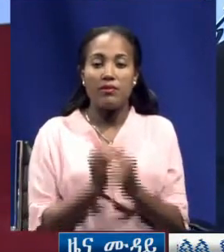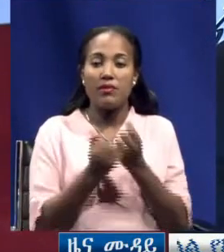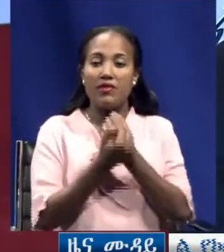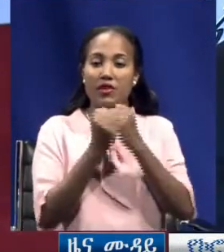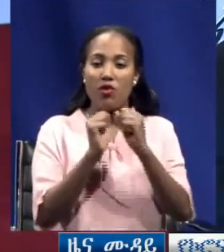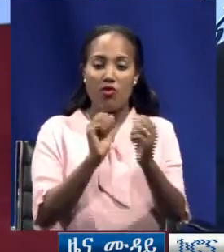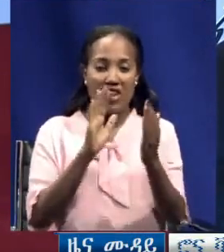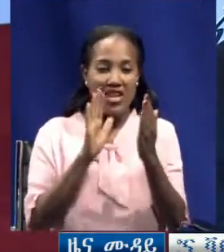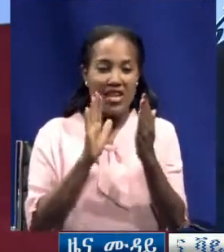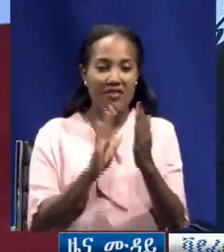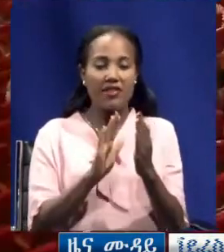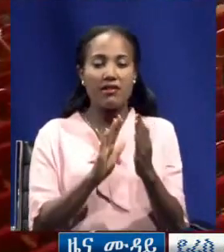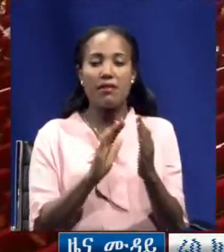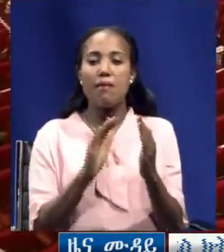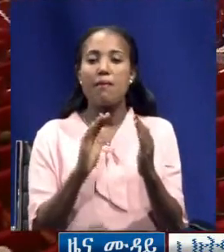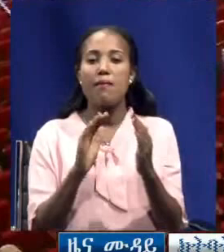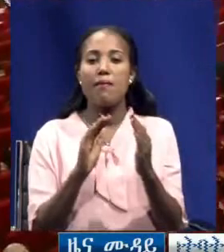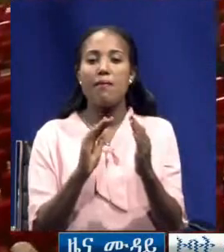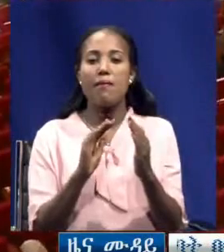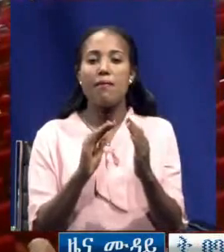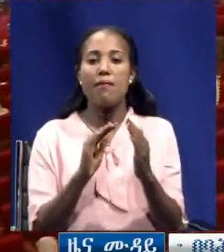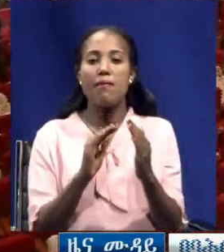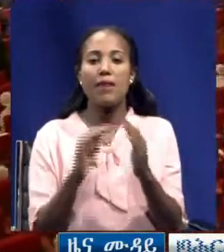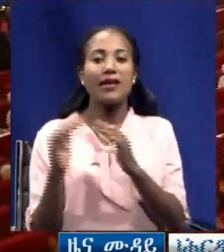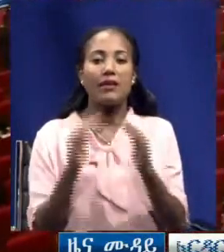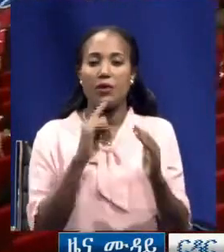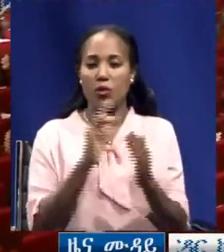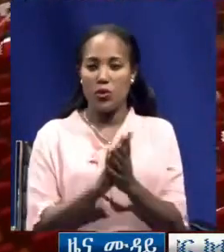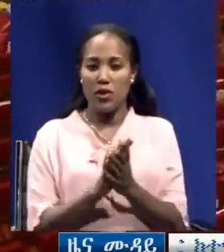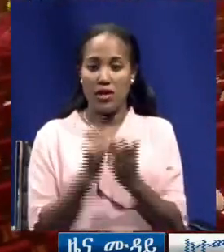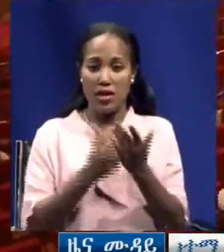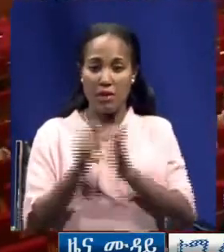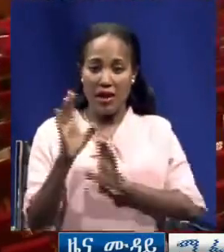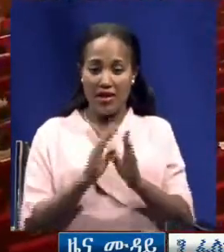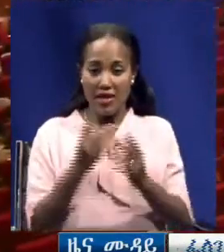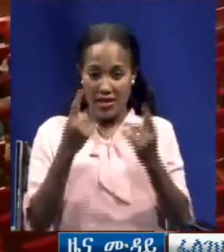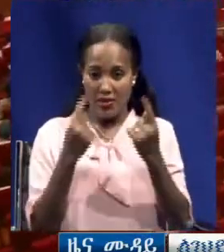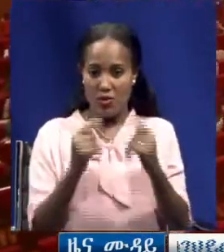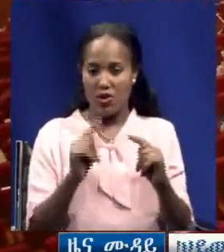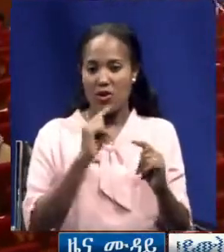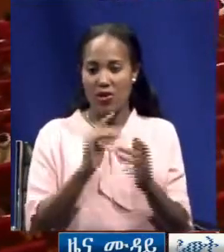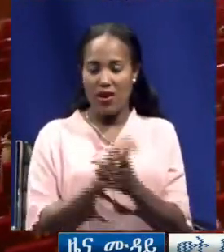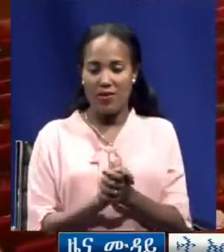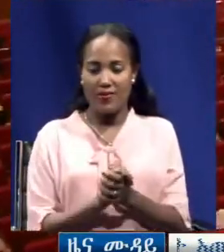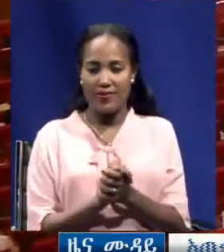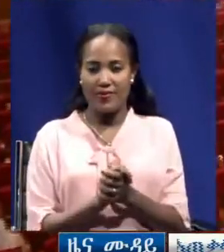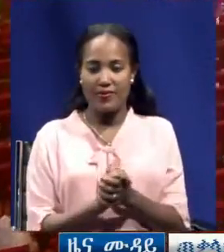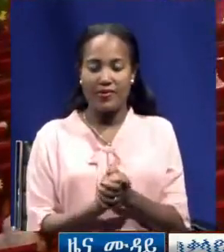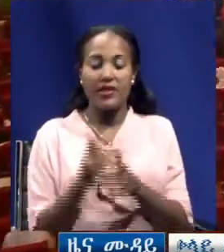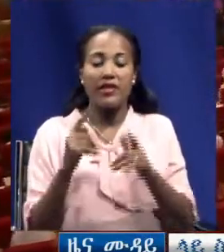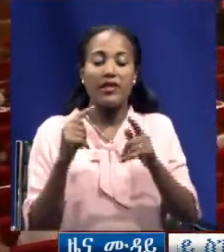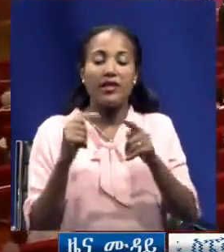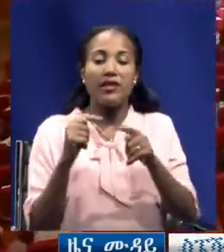መፍትሄው ፊት ለፊት መግጠም ነው። ይህን ለማድረግ እየተሞከረ ነው ያለው። ታሪክ